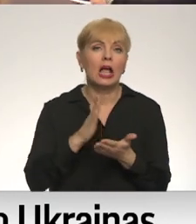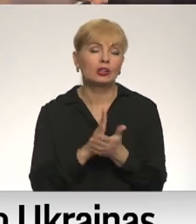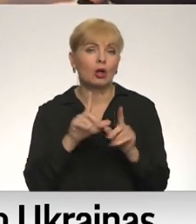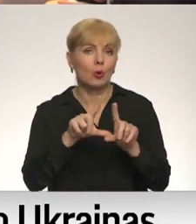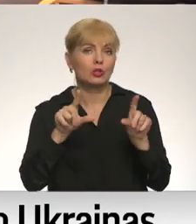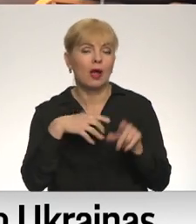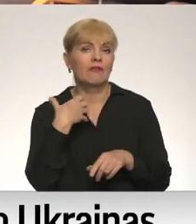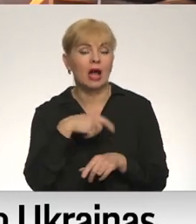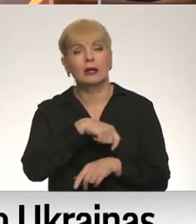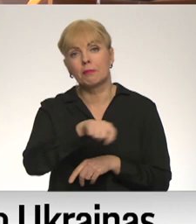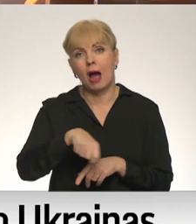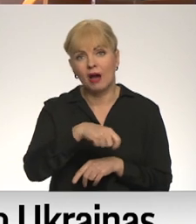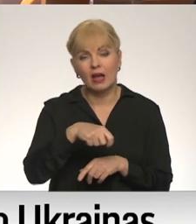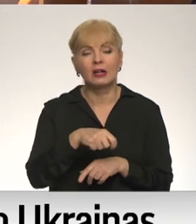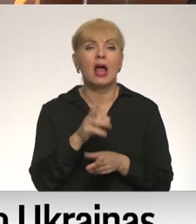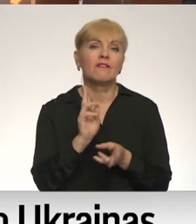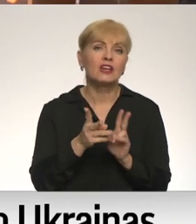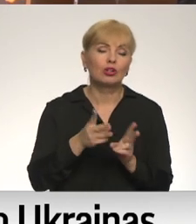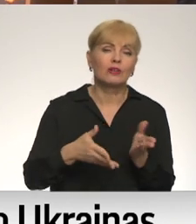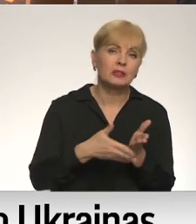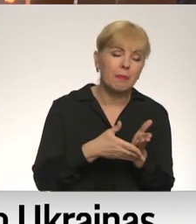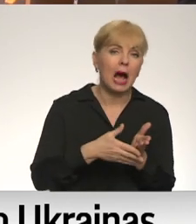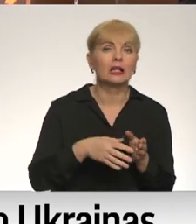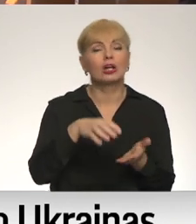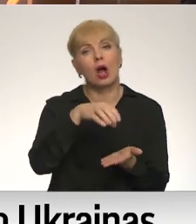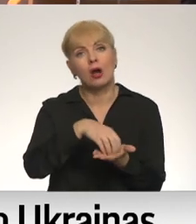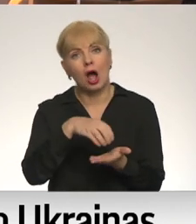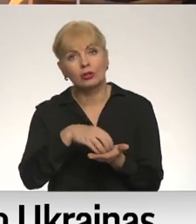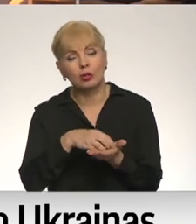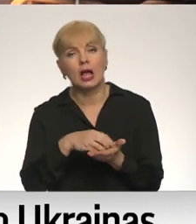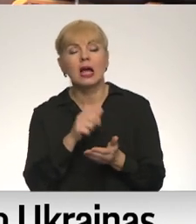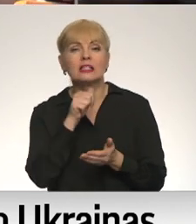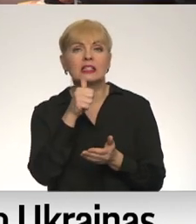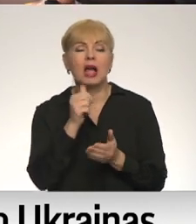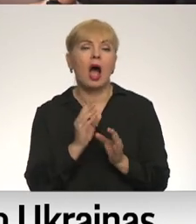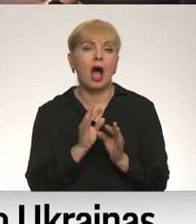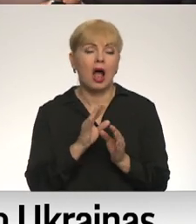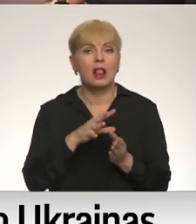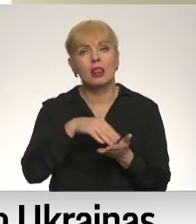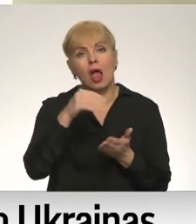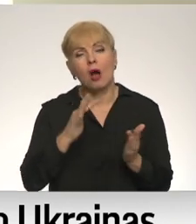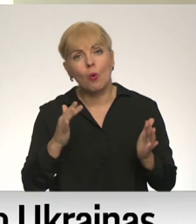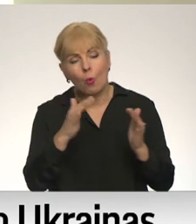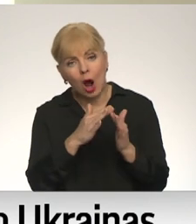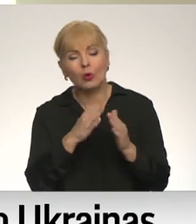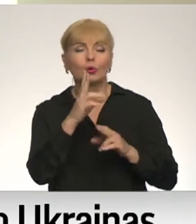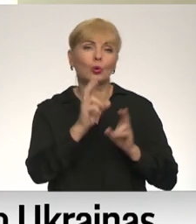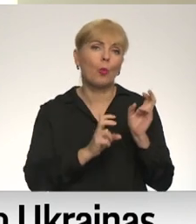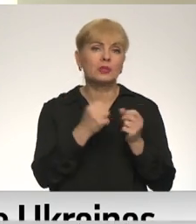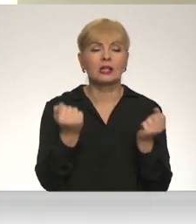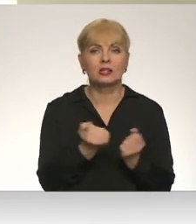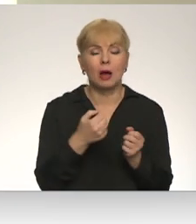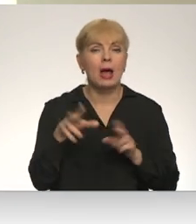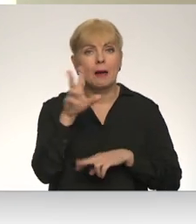uzņēmumiem vajadzīgi pavāri, virtuves strādnieki, konditori, apzaļumošanas tehniķi, kā arī rūpnīcu strādnieki. Es